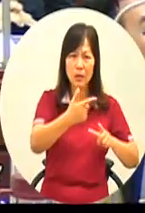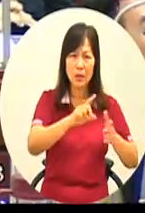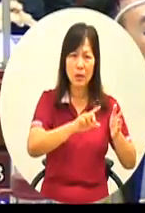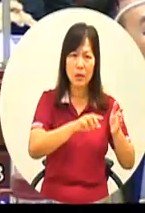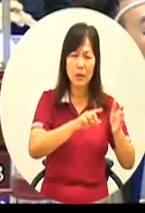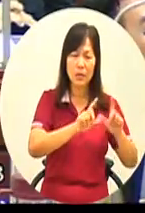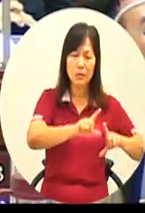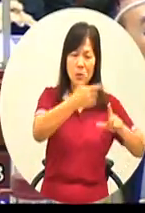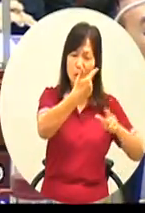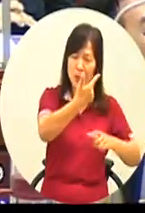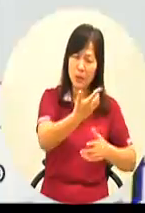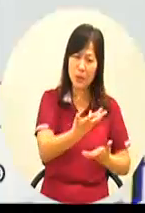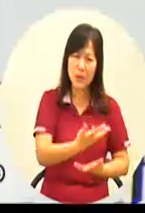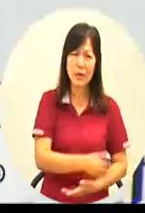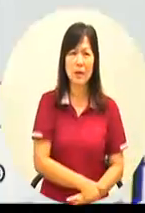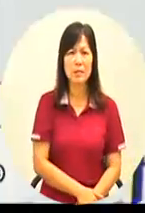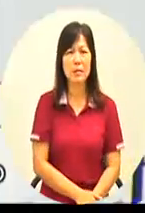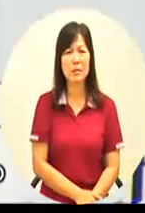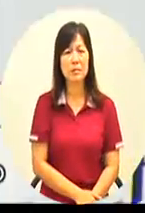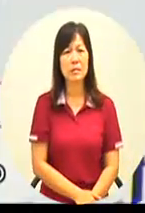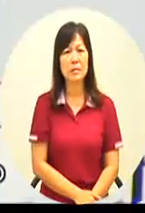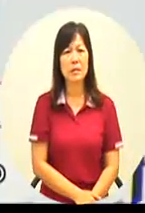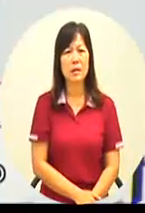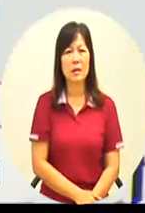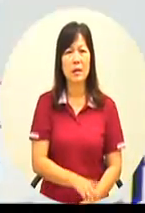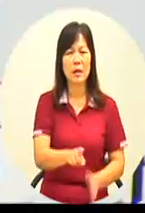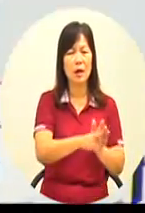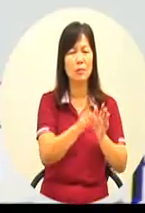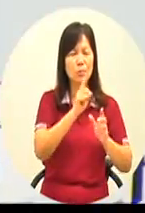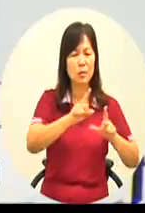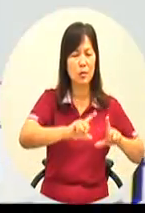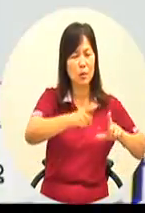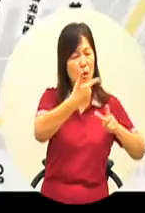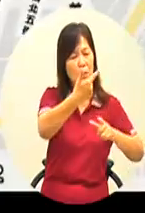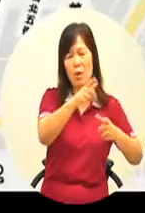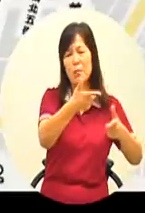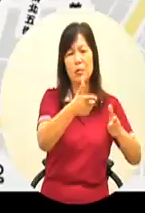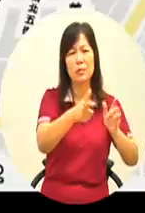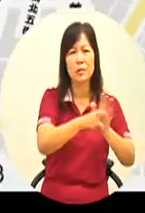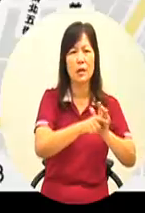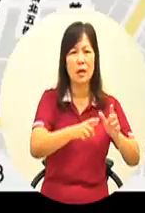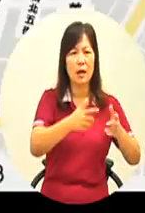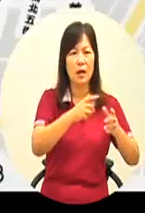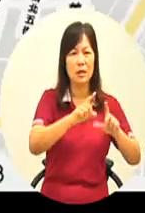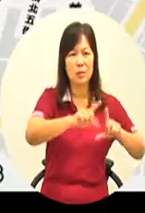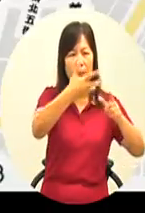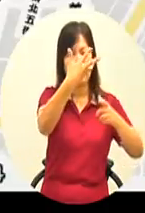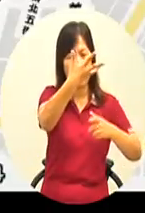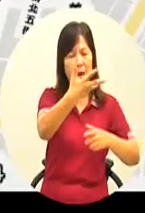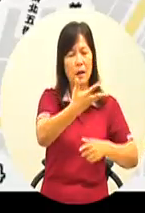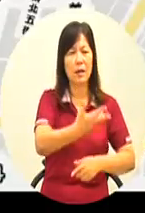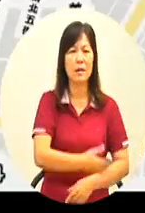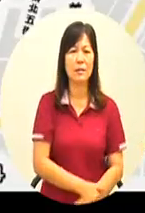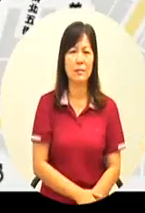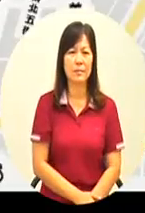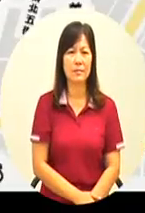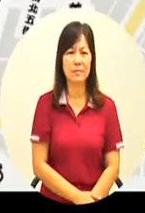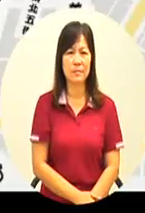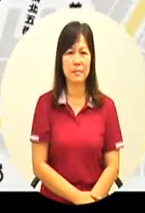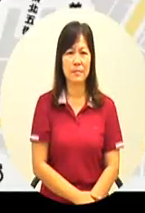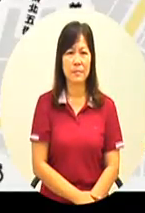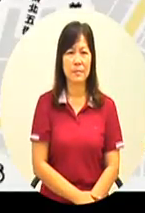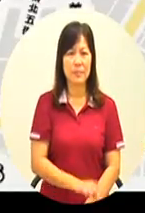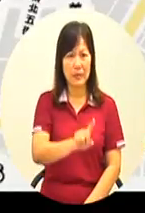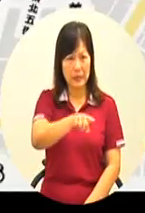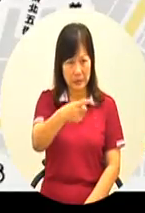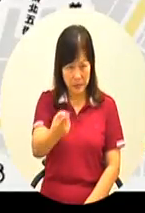美术东六路。 好，请坐。这一条不叫美术东六街，这条叫美术东八街。好、哦，好，接着再